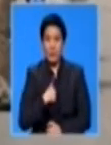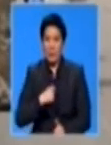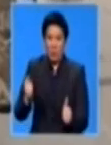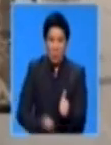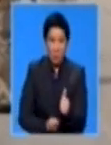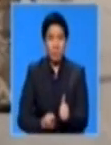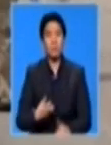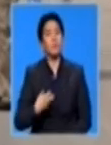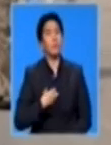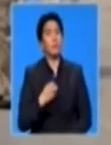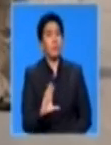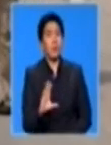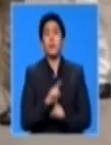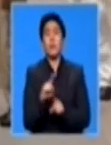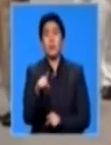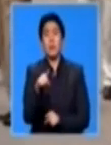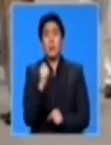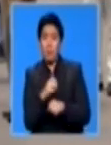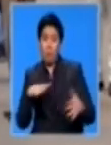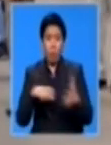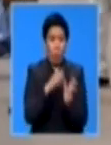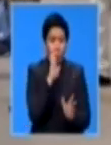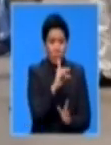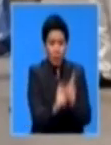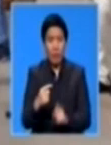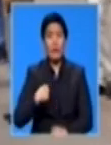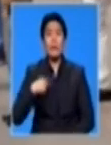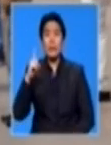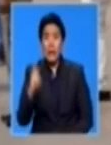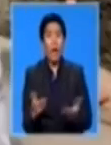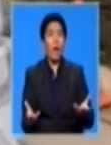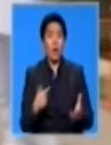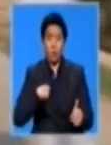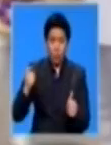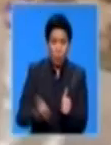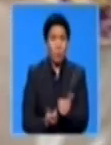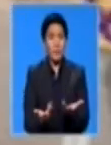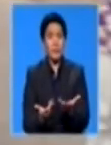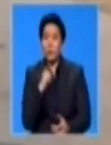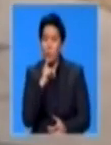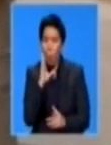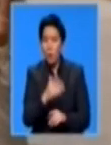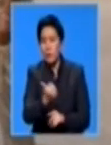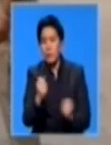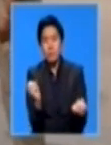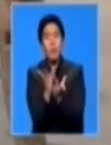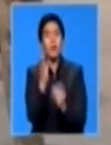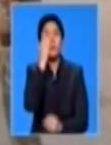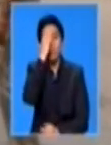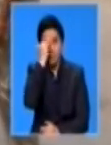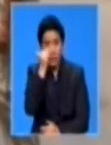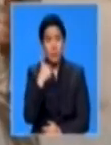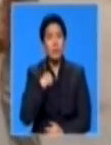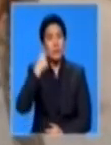นะเพราะท่านทำให้คนอื่นเจ็บคนอื่นตายท่านตายด้วยท่านลงโทษท่านเองอยู่แล้วลงโทษคนอื่นเขาไปด้วยผมว่าไม่